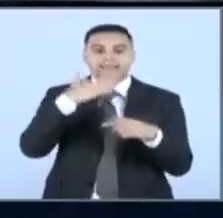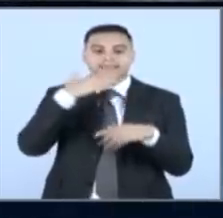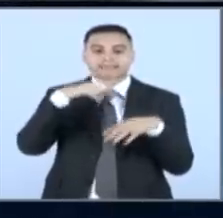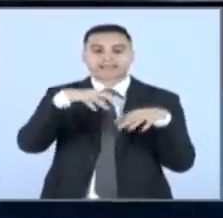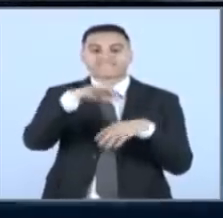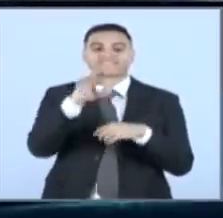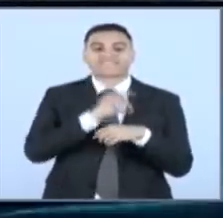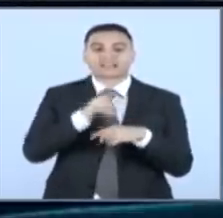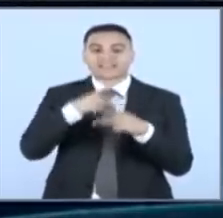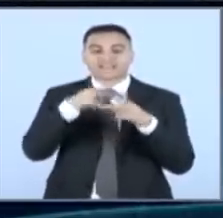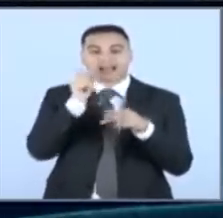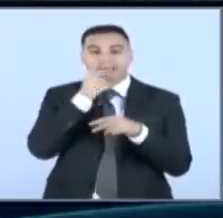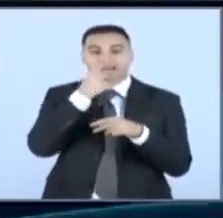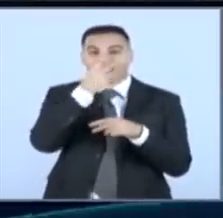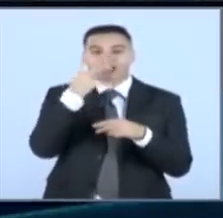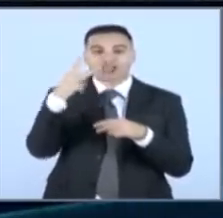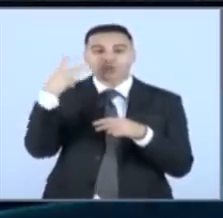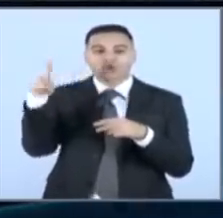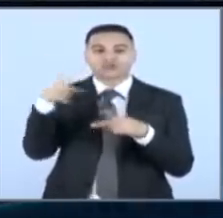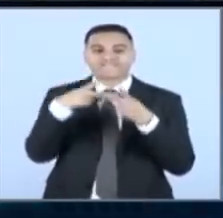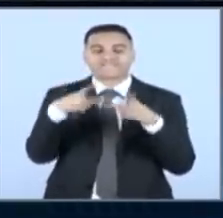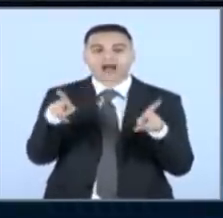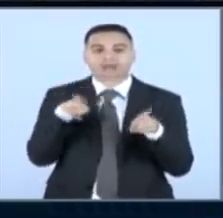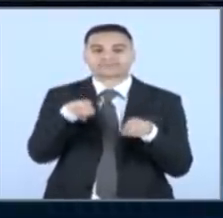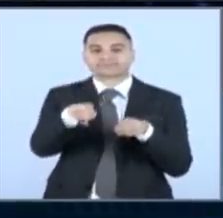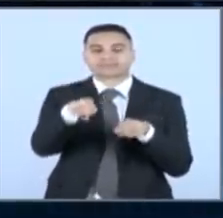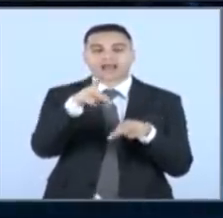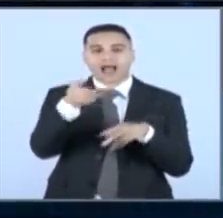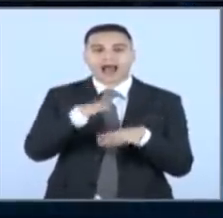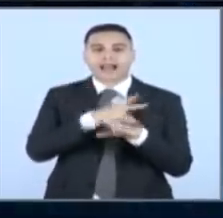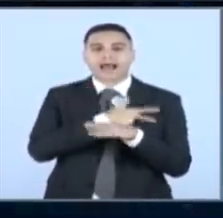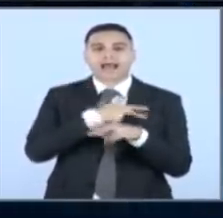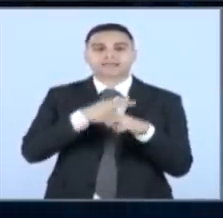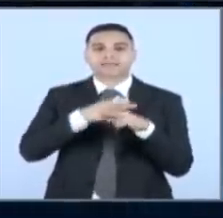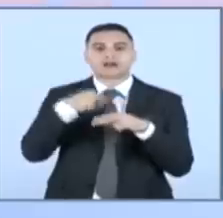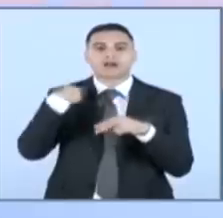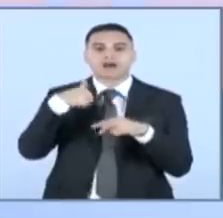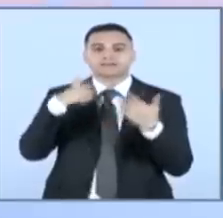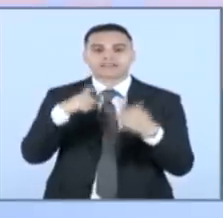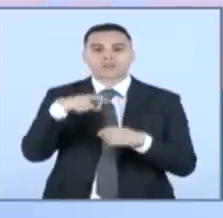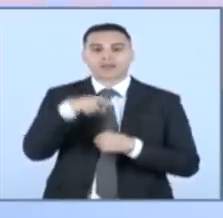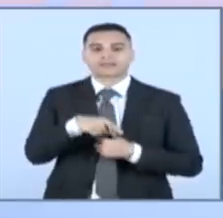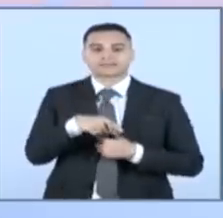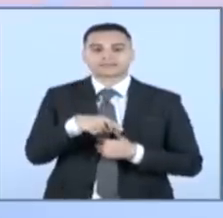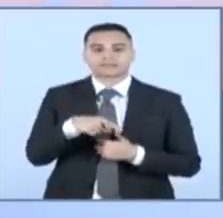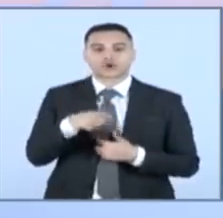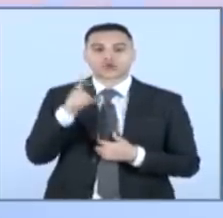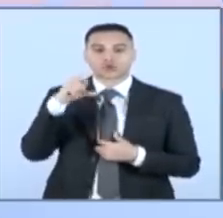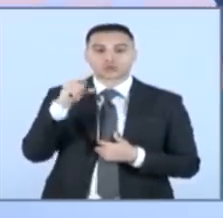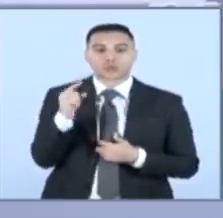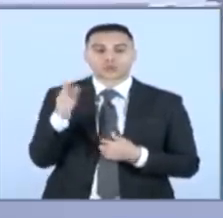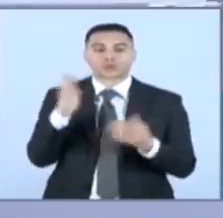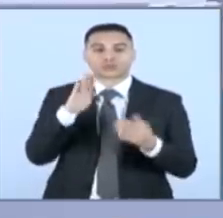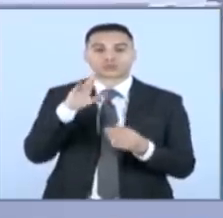تم افتتاحه 2022 على اسم رئيس للدولة نور